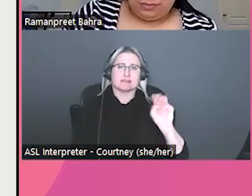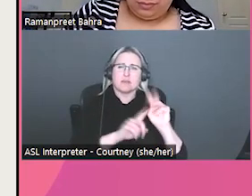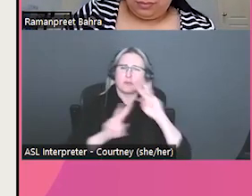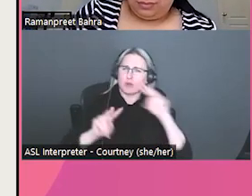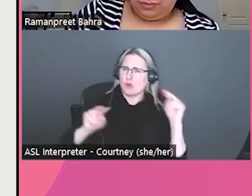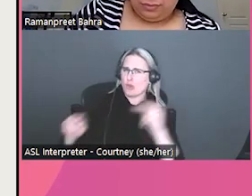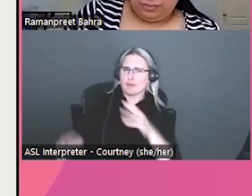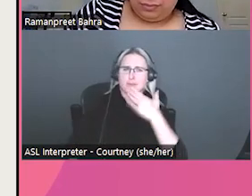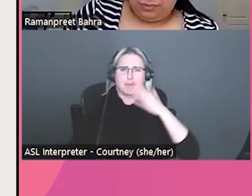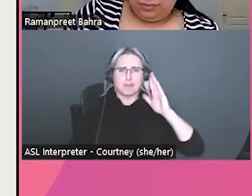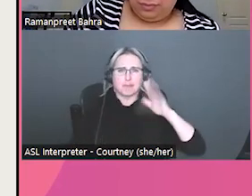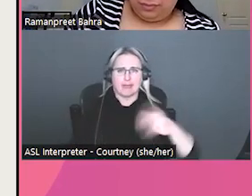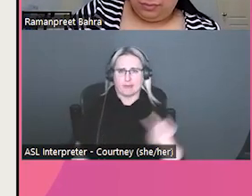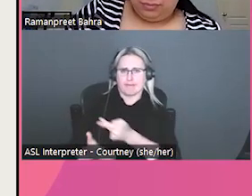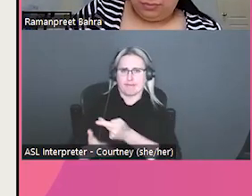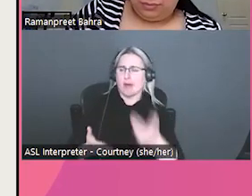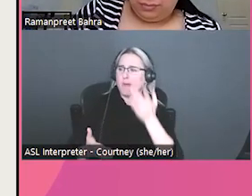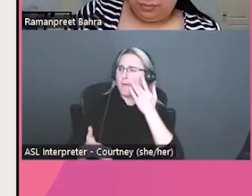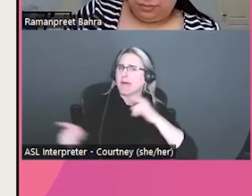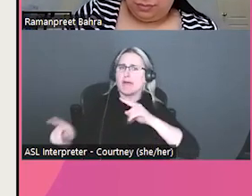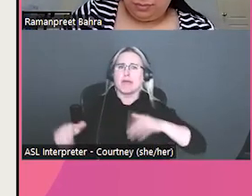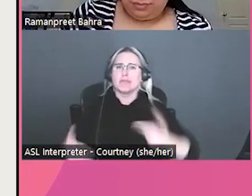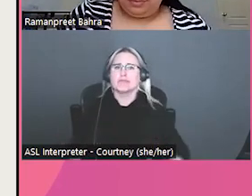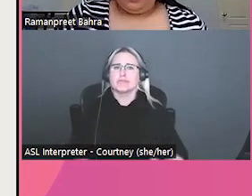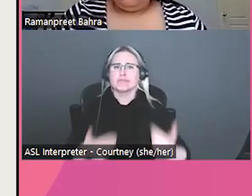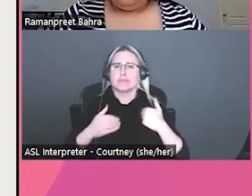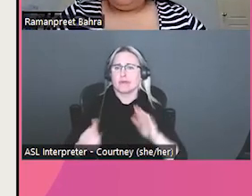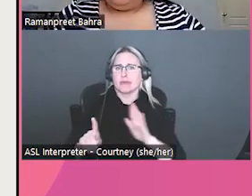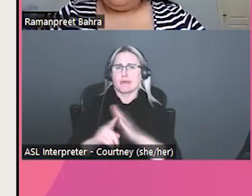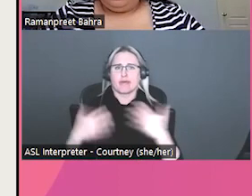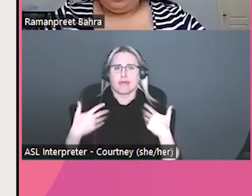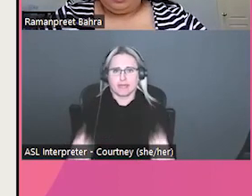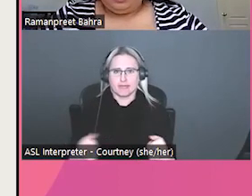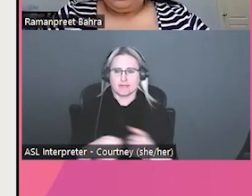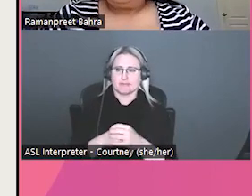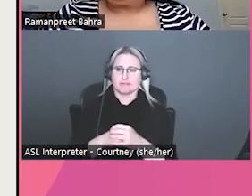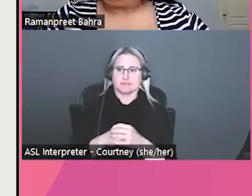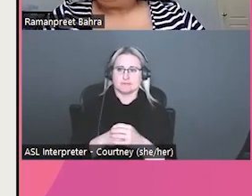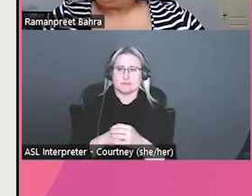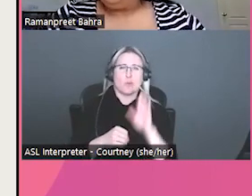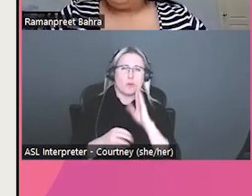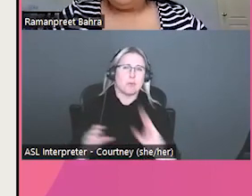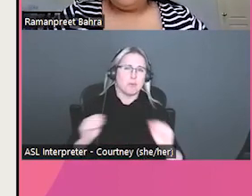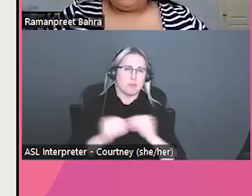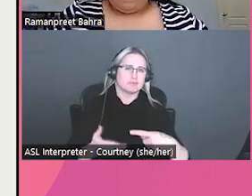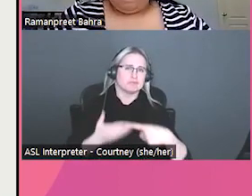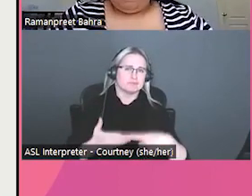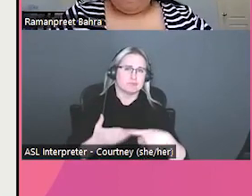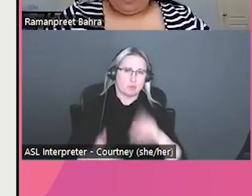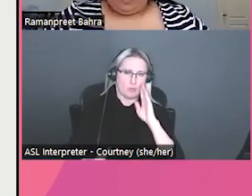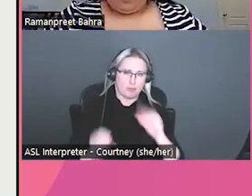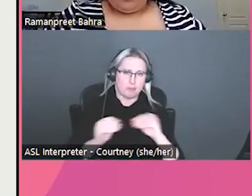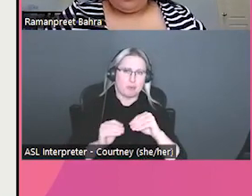Les personnes corpulentes sont perçues comme étant mauvaises, comme étant un échec, car elles ne prennent pas la responsabilité de leur